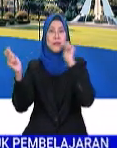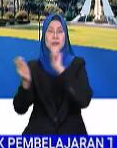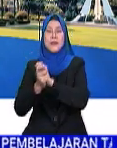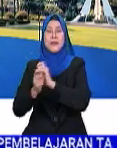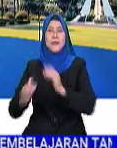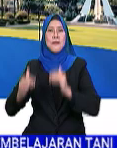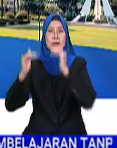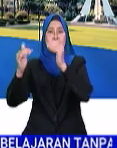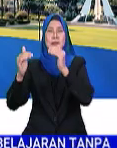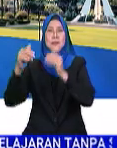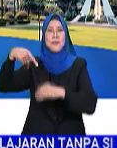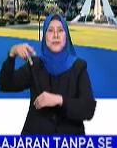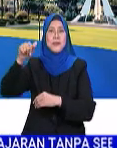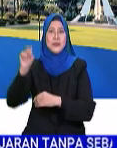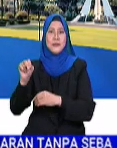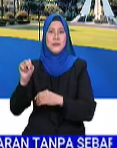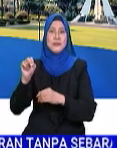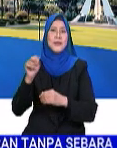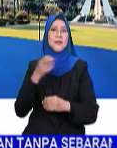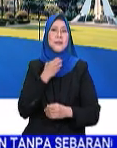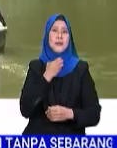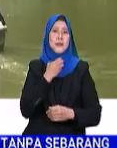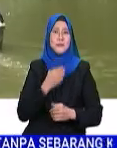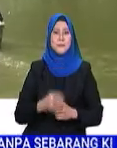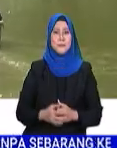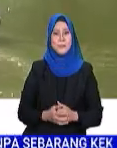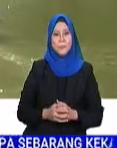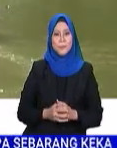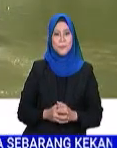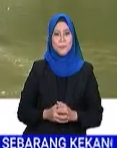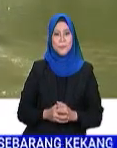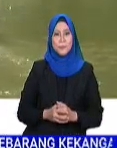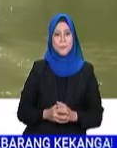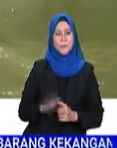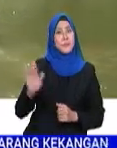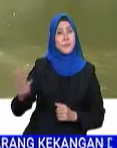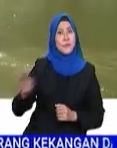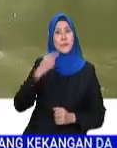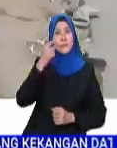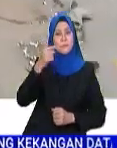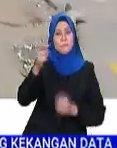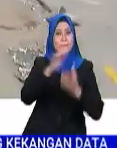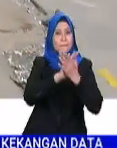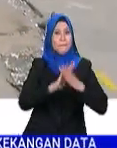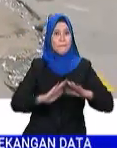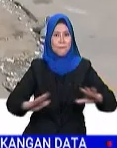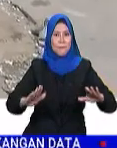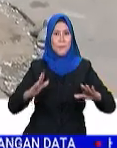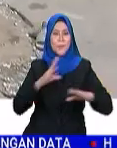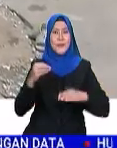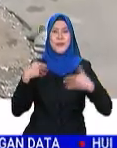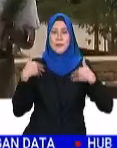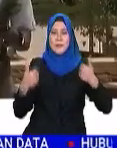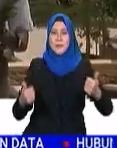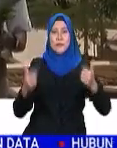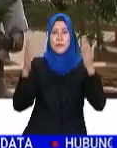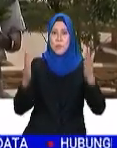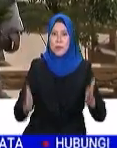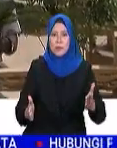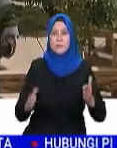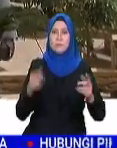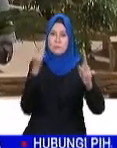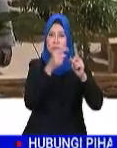pelan pemulihan negara di negeri ini. Justru katanya aspek keselamatan dan kesihatan pengunjung